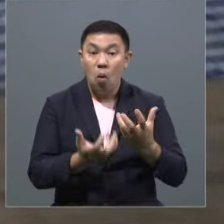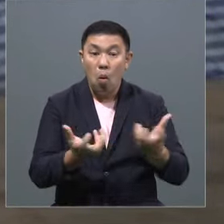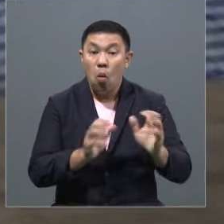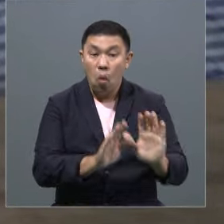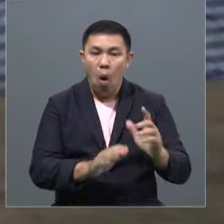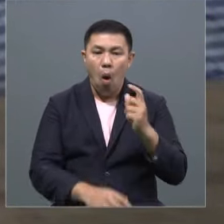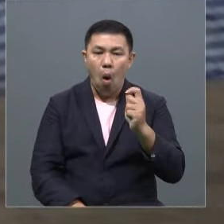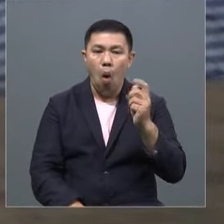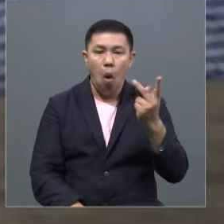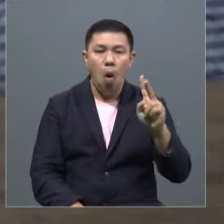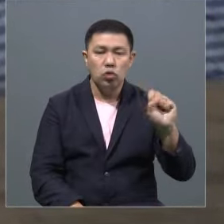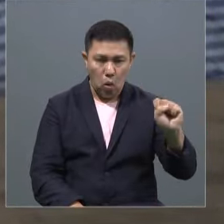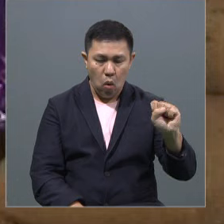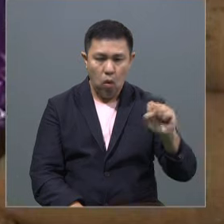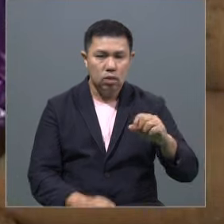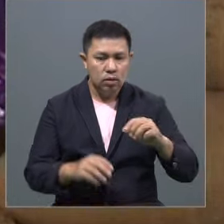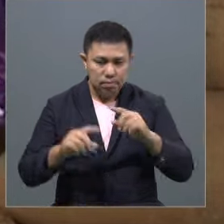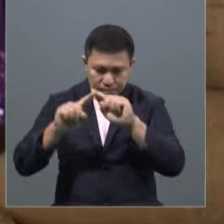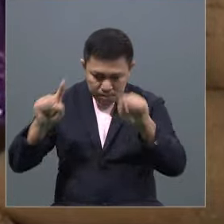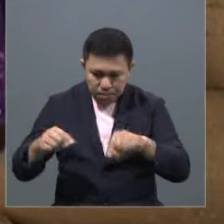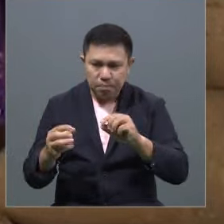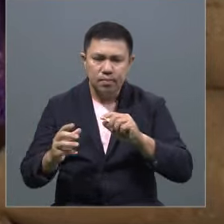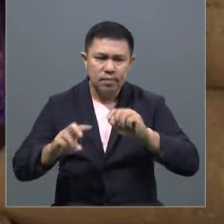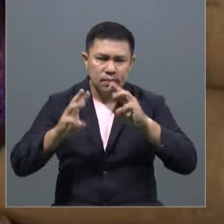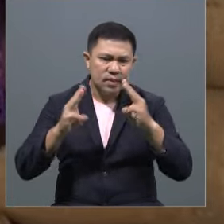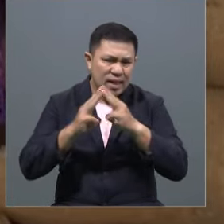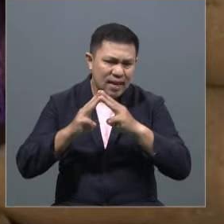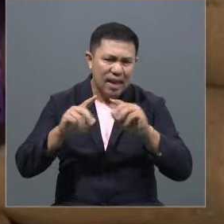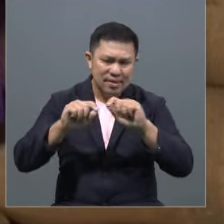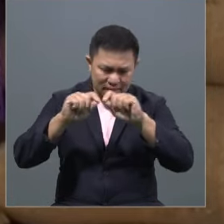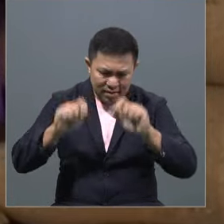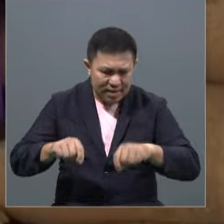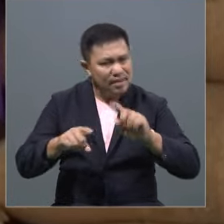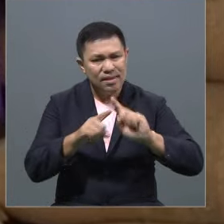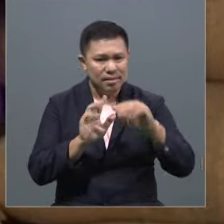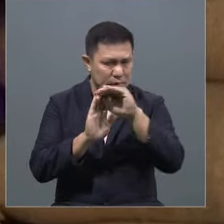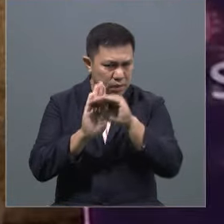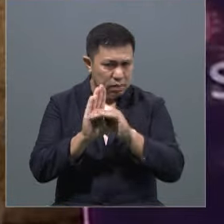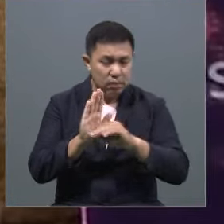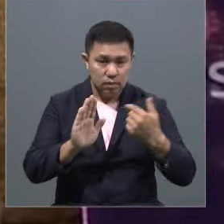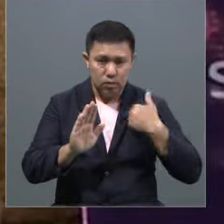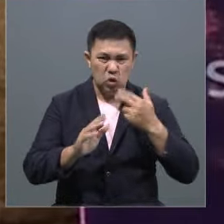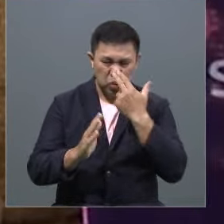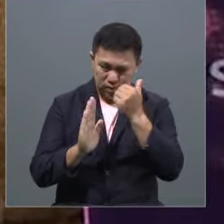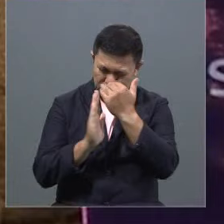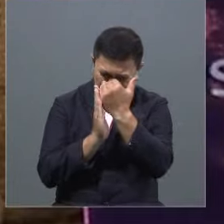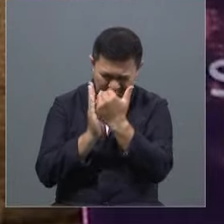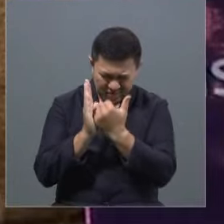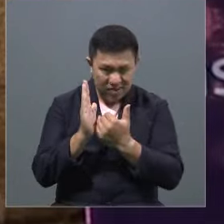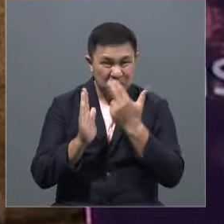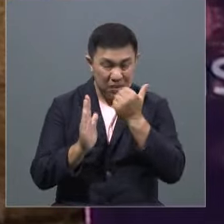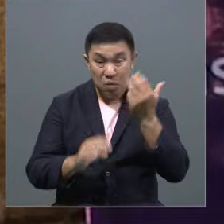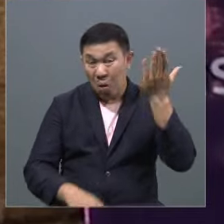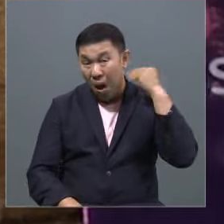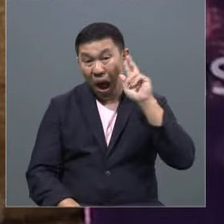ดำเนินการละในหลักการของ Tต่างๆก็จะไม่แตกต่างจากสัญญาทั่วไปครับแต่ครั้งนี้ก็จะให้รัดกุมมากขึ้นเพราะว่าก่อนหน้า